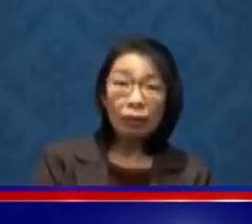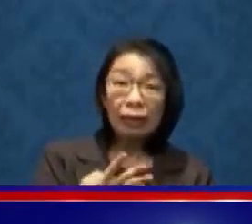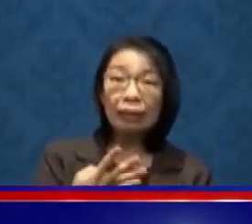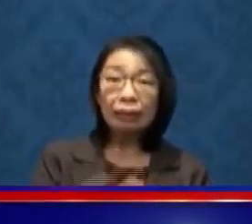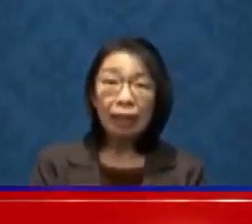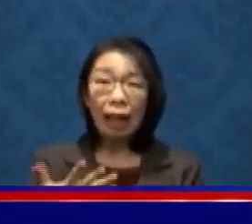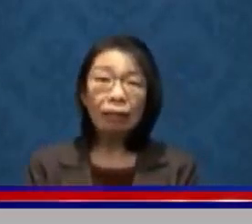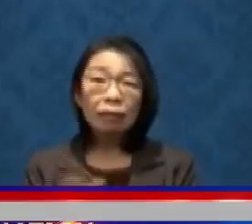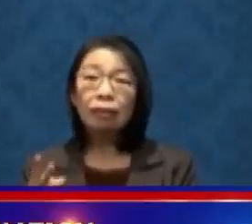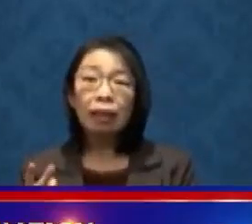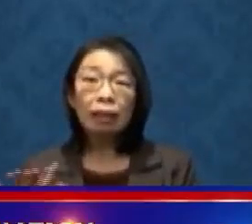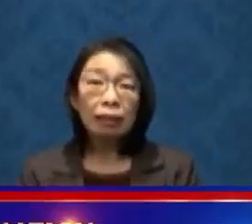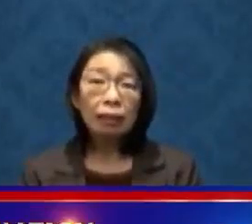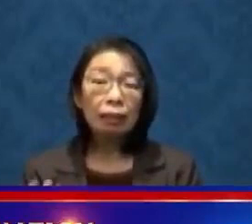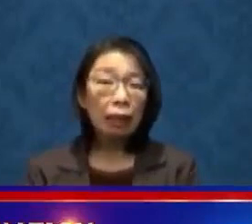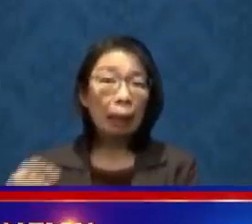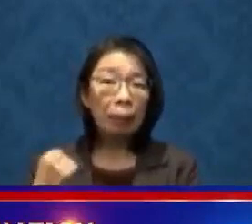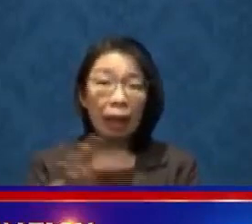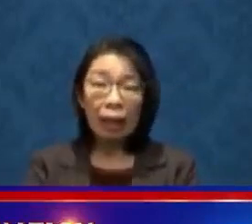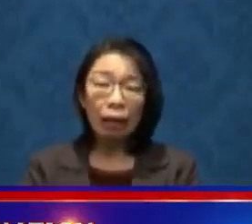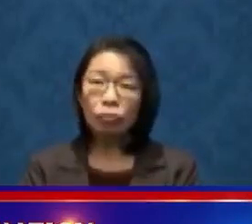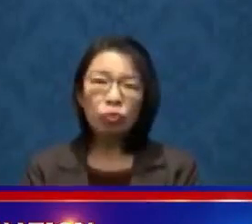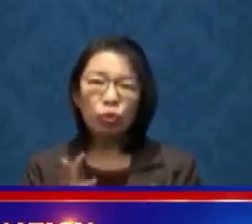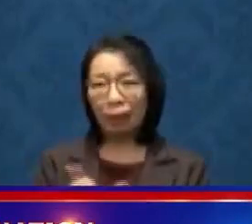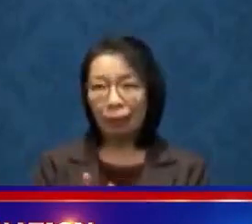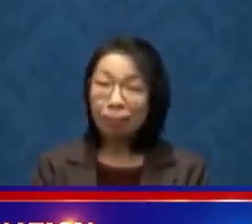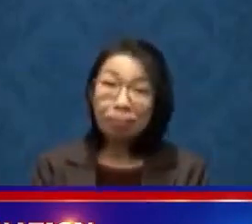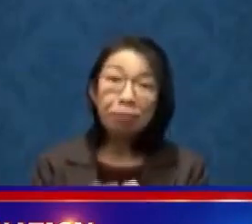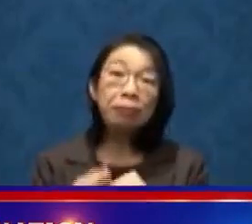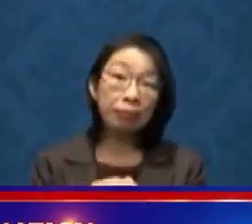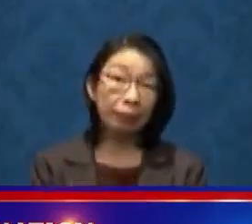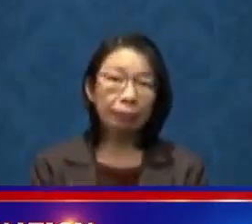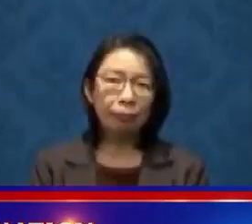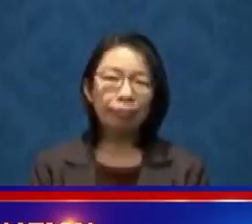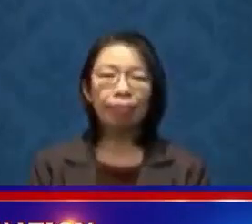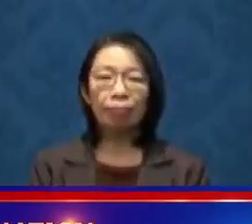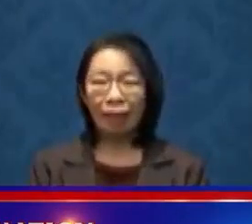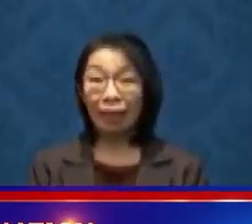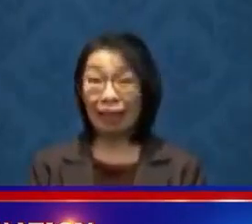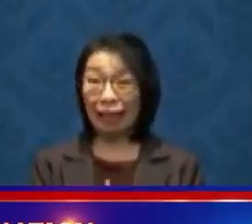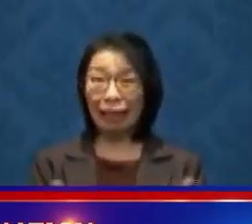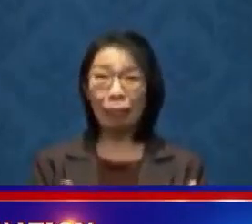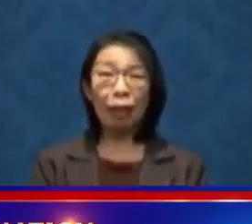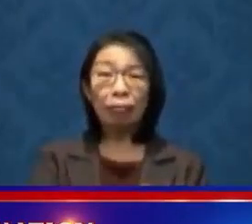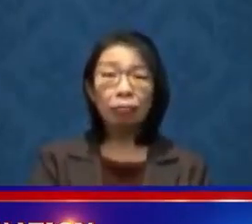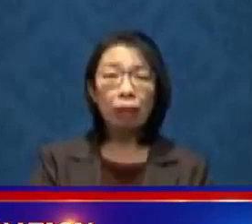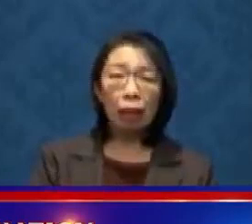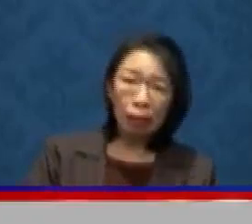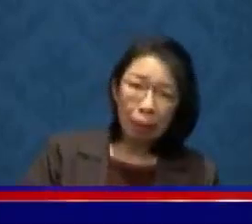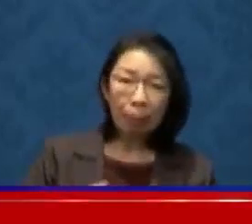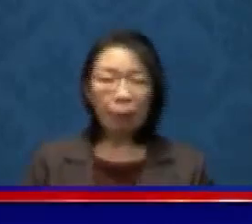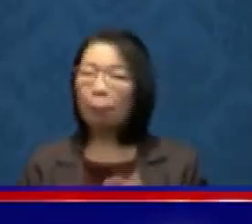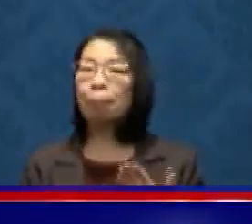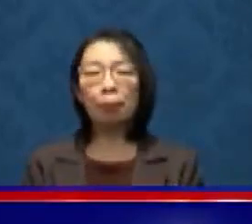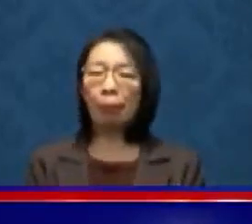นี้ท่านกำลังจะใช้อำนาจหน้าที่ในทางที่ไม่ถูกต้องหรือเปล่านี่คือคุณชาดานะคะซึ่งตรวจสอบรายชื่อก็ไม่ได้มีที่ลงชื่อส่งสาร